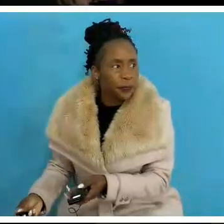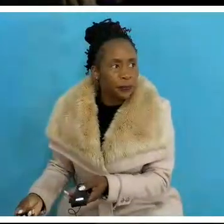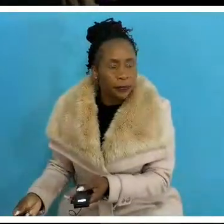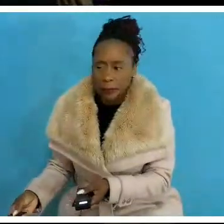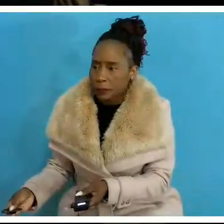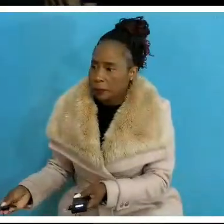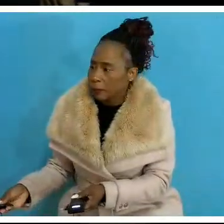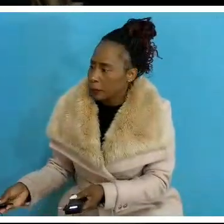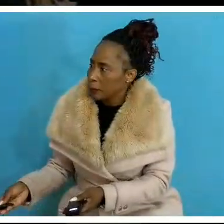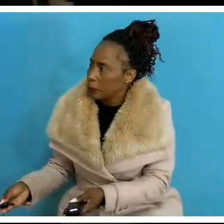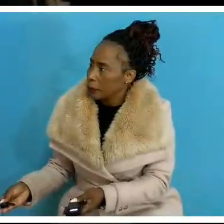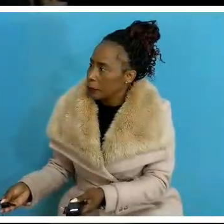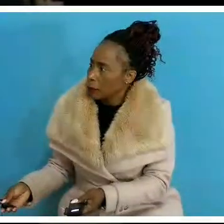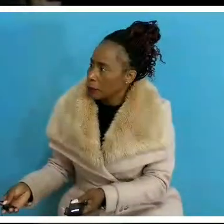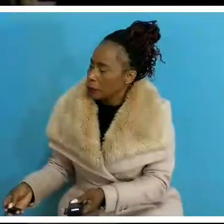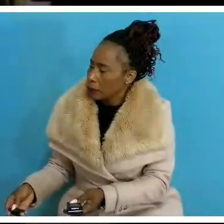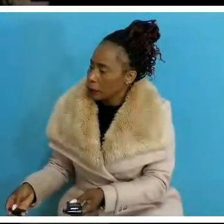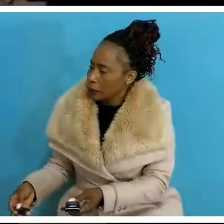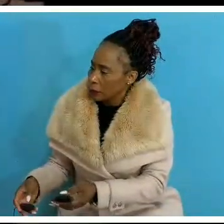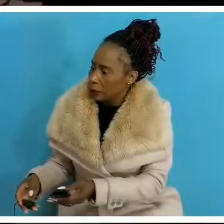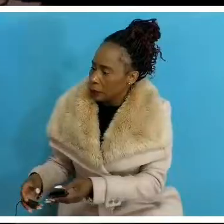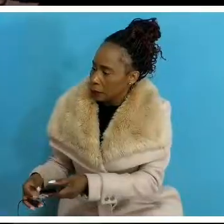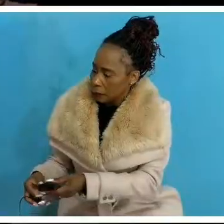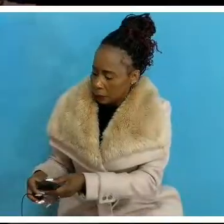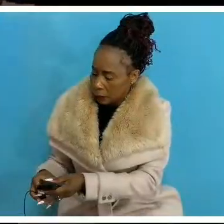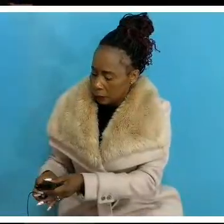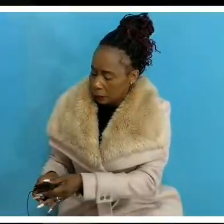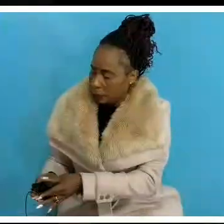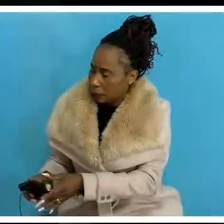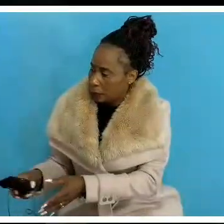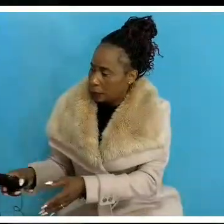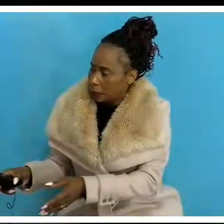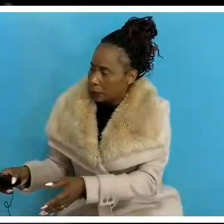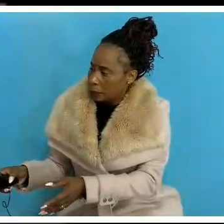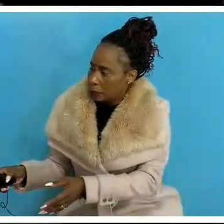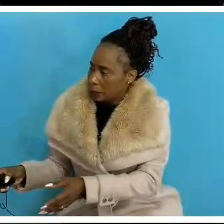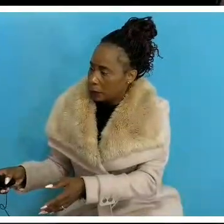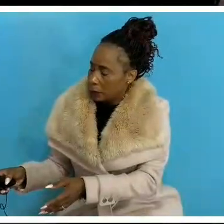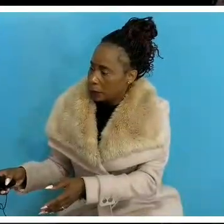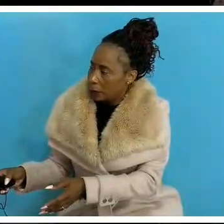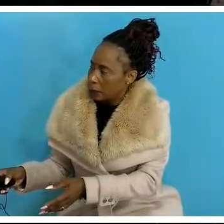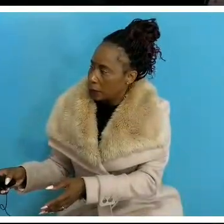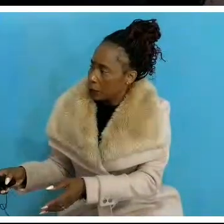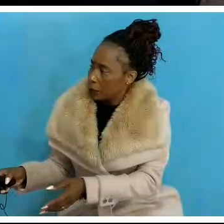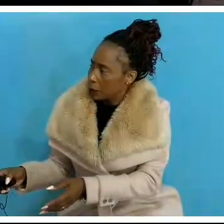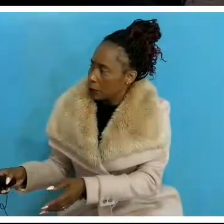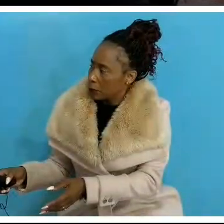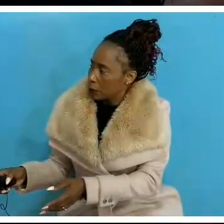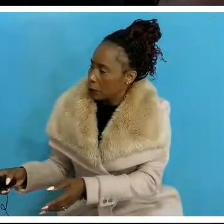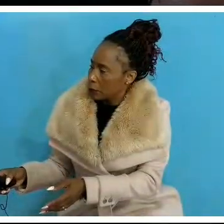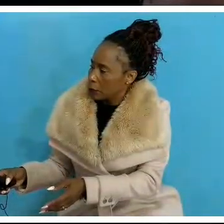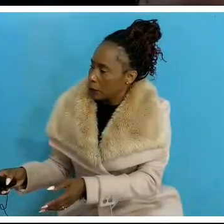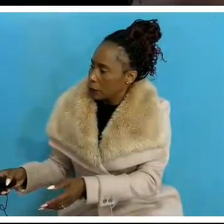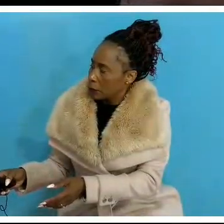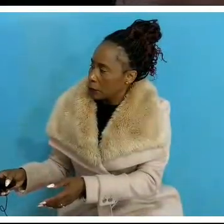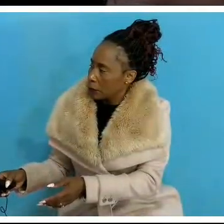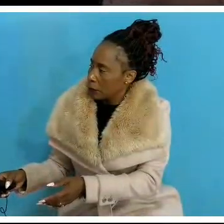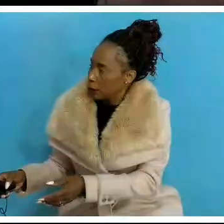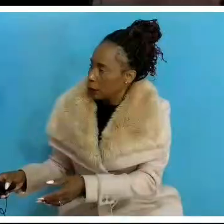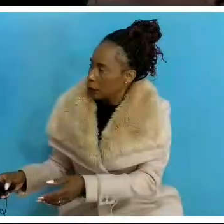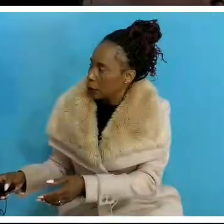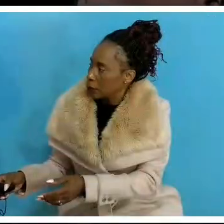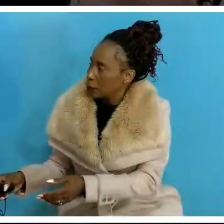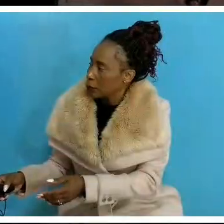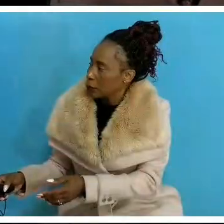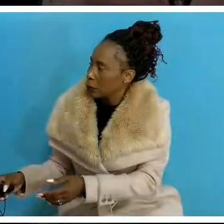onder Johannesburg en Soweto. So, hoekom kom sy van Swane, van sy vertel ons van Swane, waar val ons